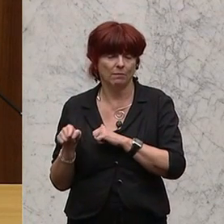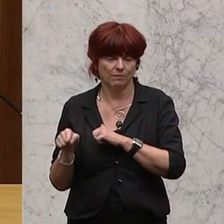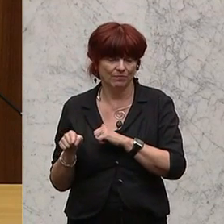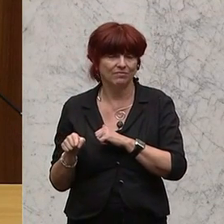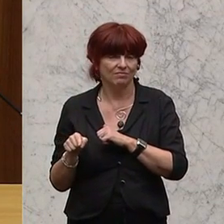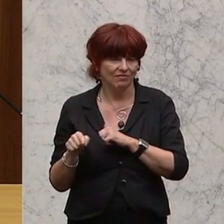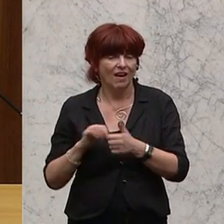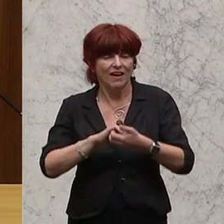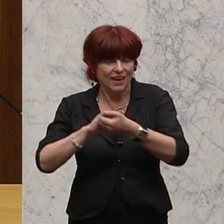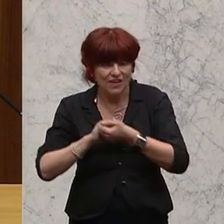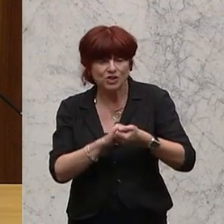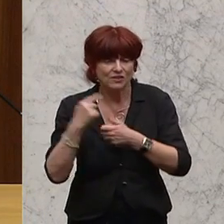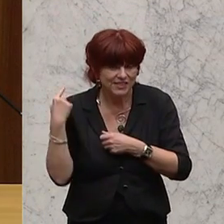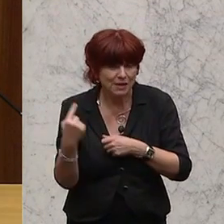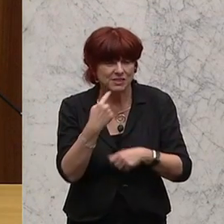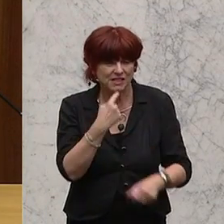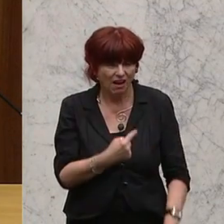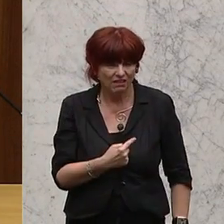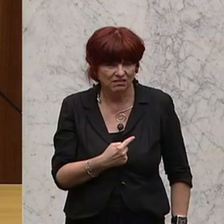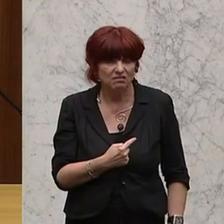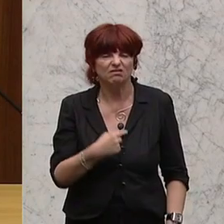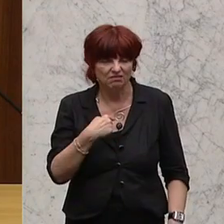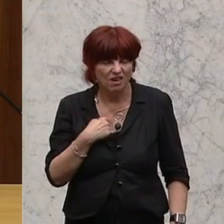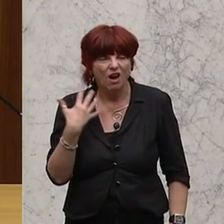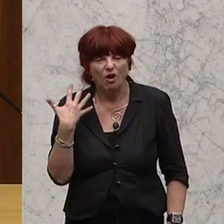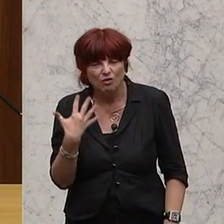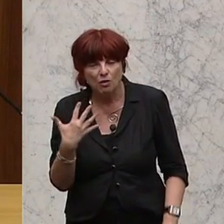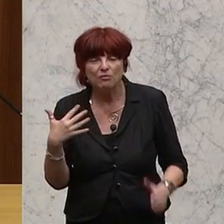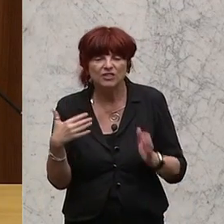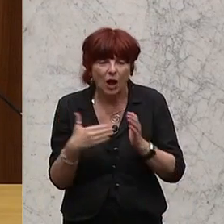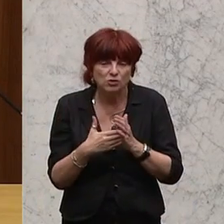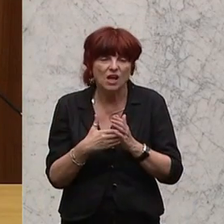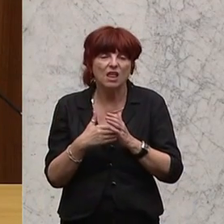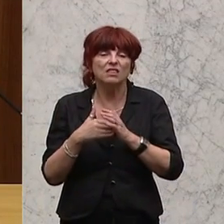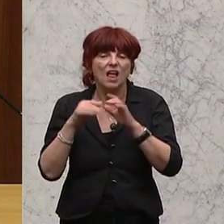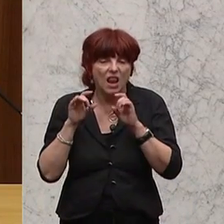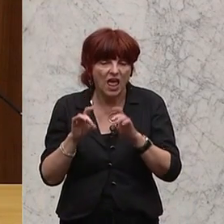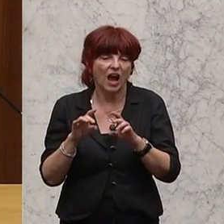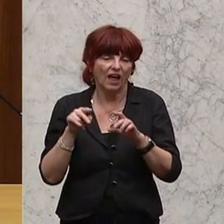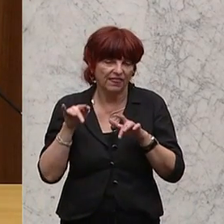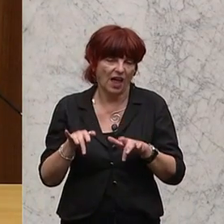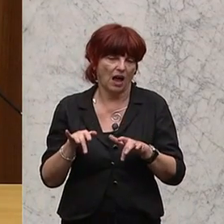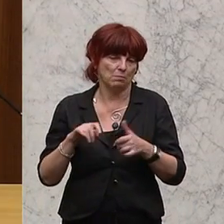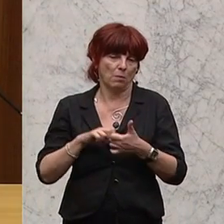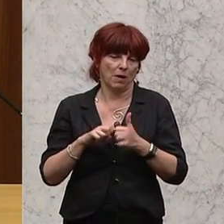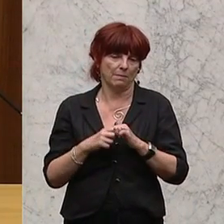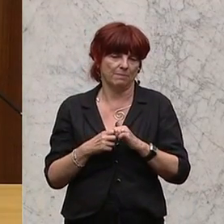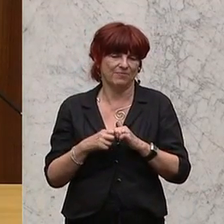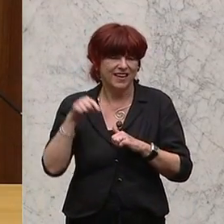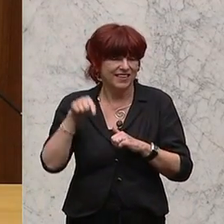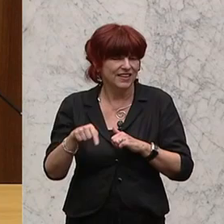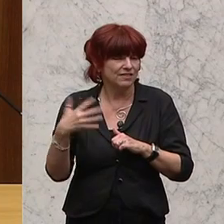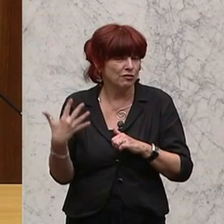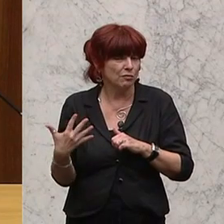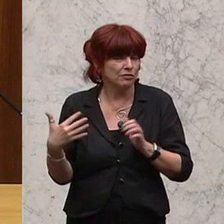im Mund führt. Die Gewerkschaft sagt das ja selbst, wir haben 5000 Problemlehrer in unserem System. Das heißt, diese 5000 Lehrer